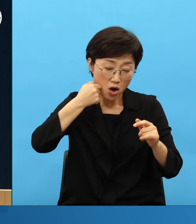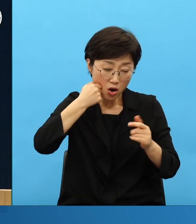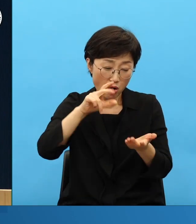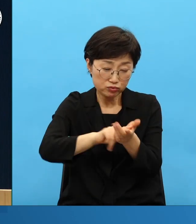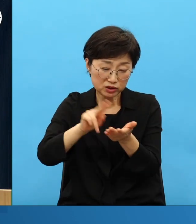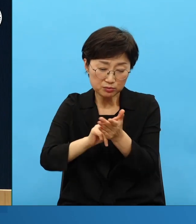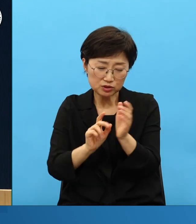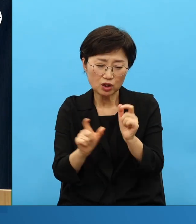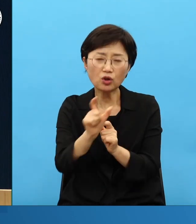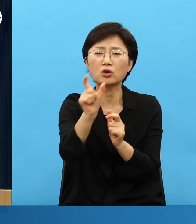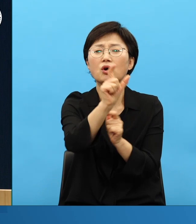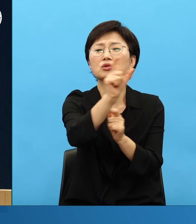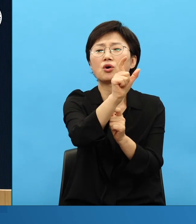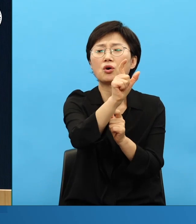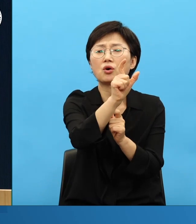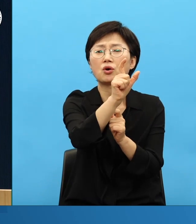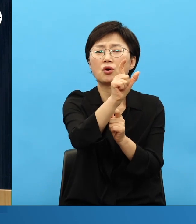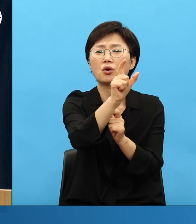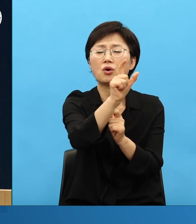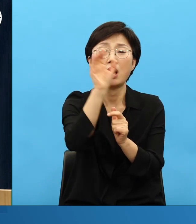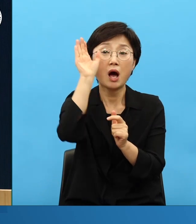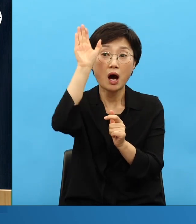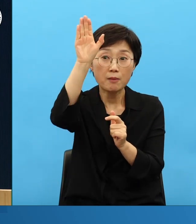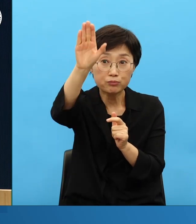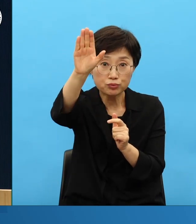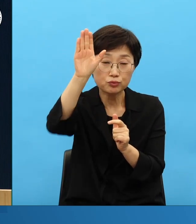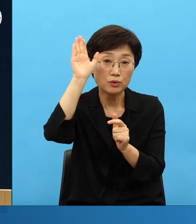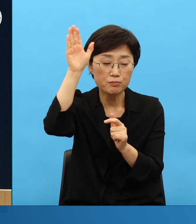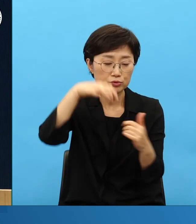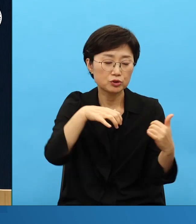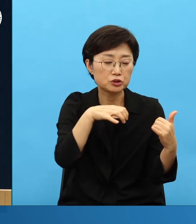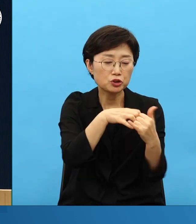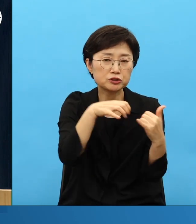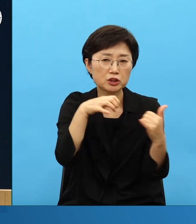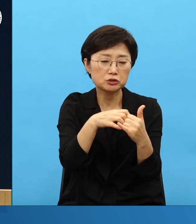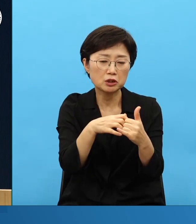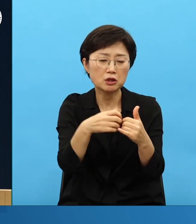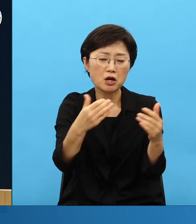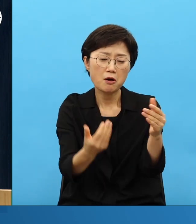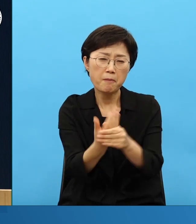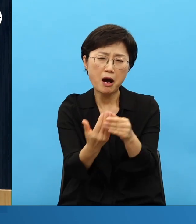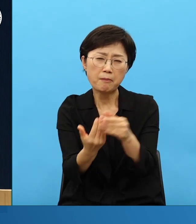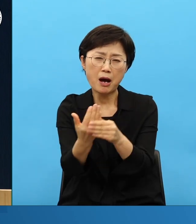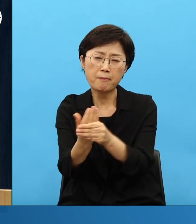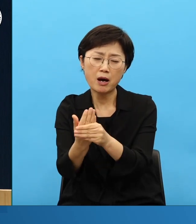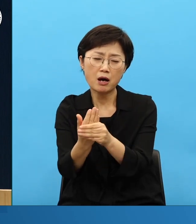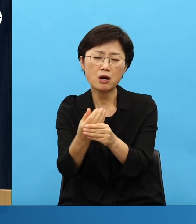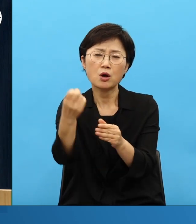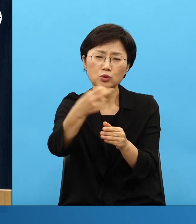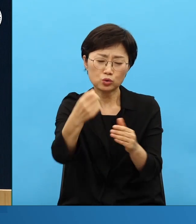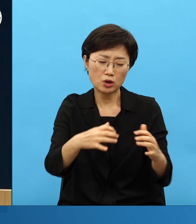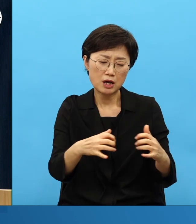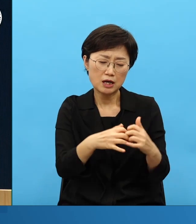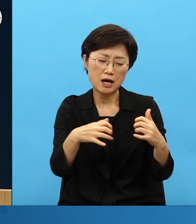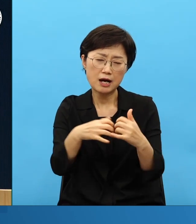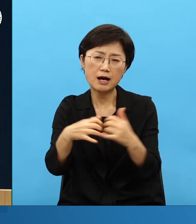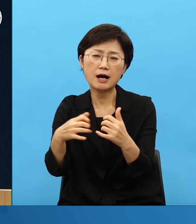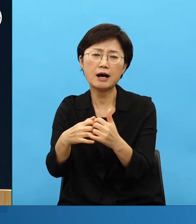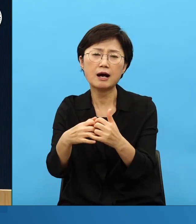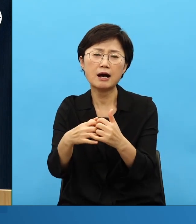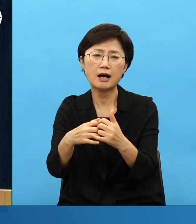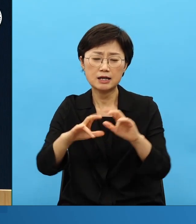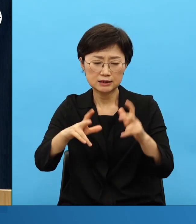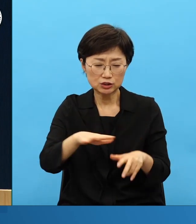world. 날까요? 성경에는 난다고 돼 있습니다. And of course, wars break out. The Bible tells us that it will happen. to 지구에 so. 큰 불바다